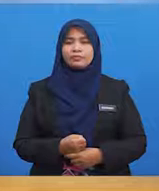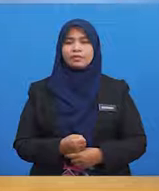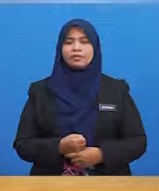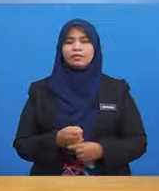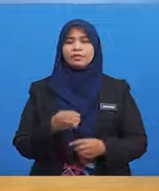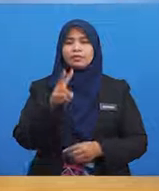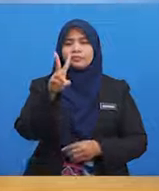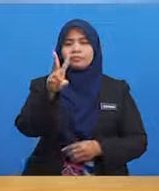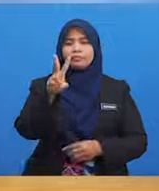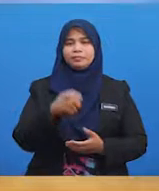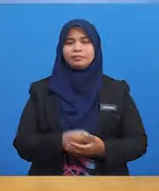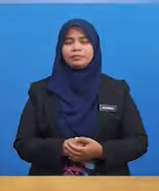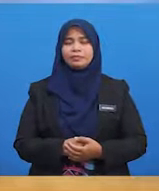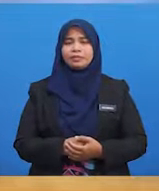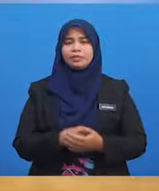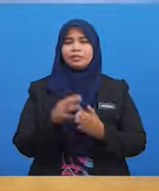Kedua,